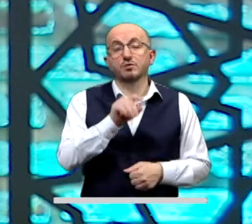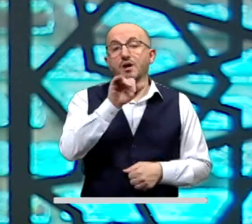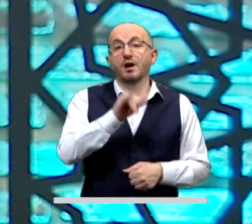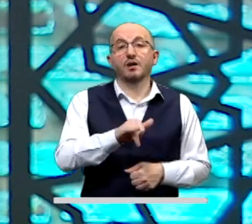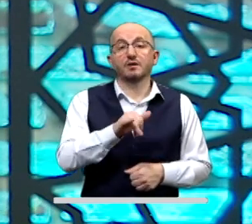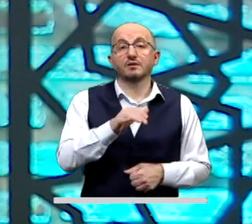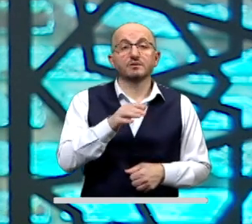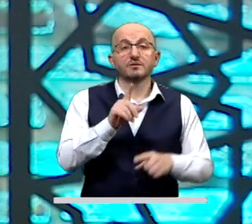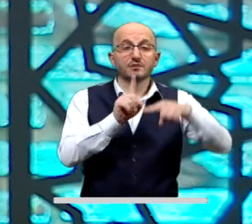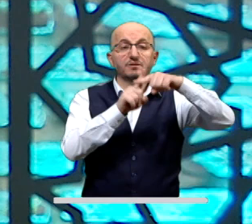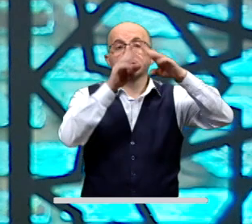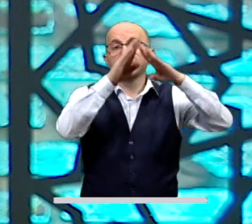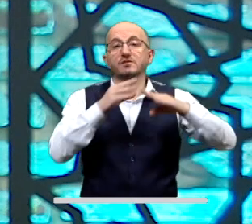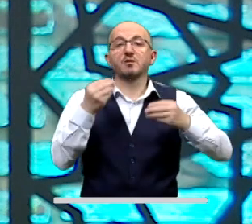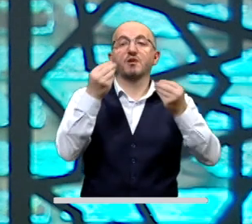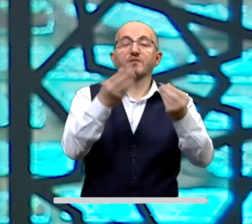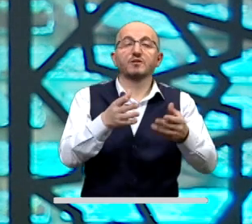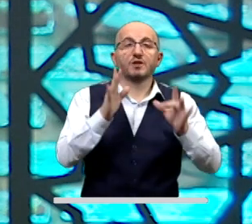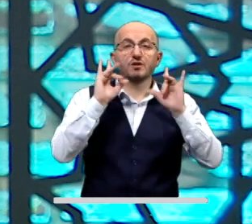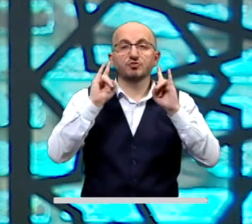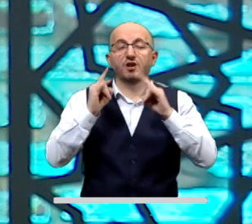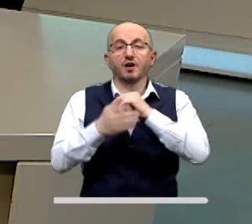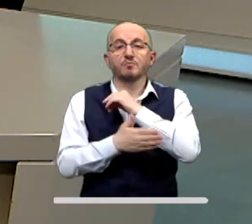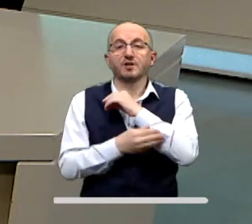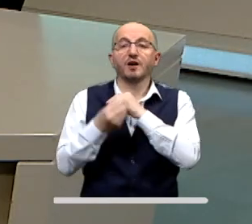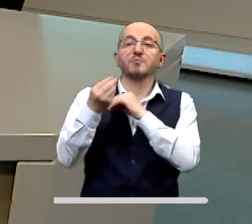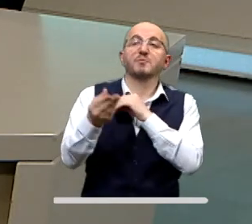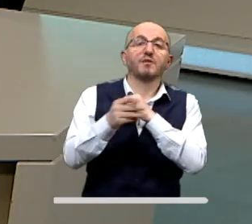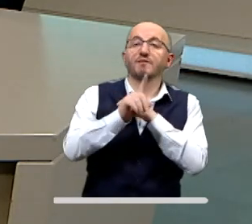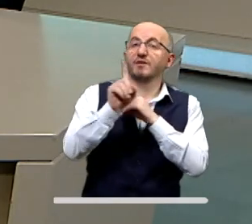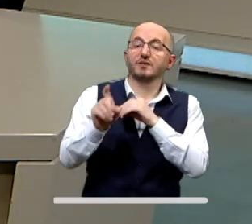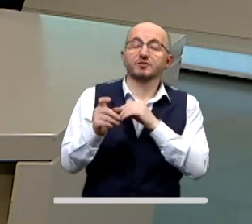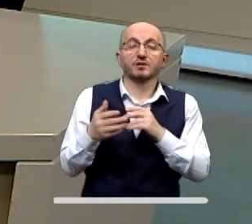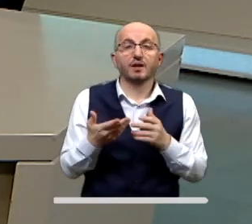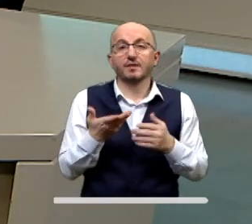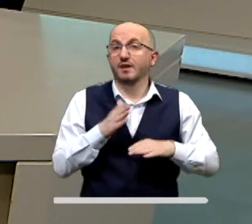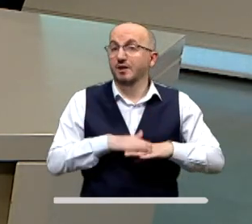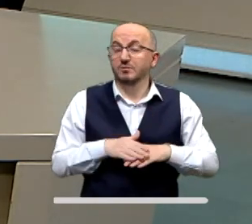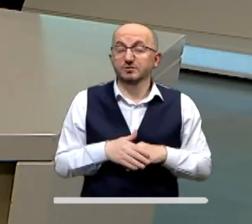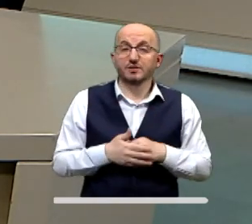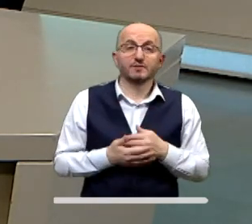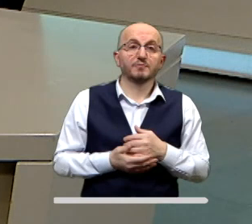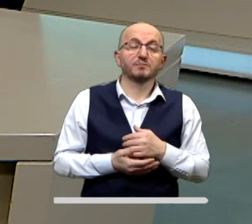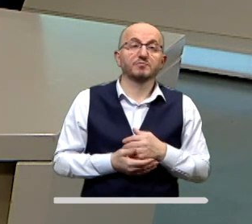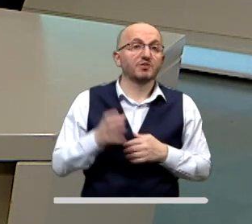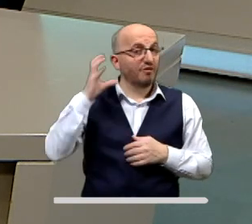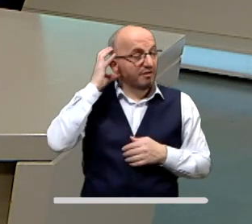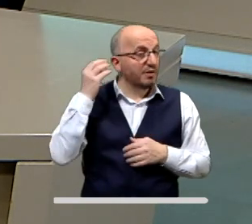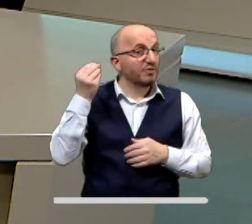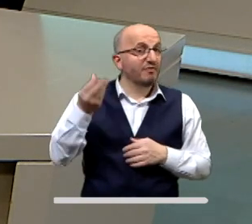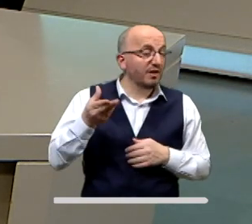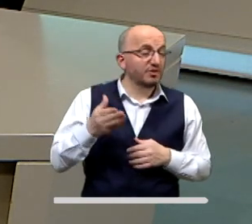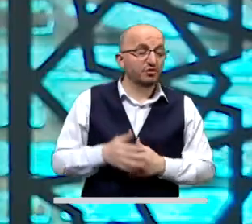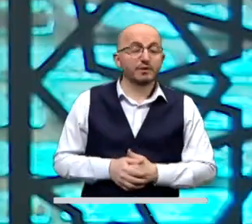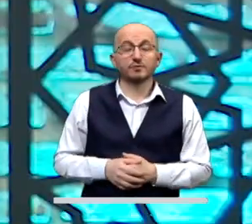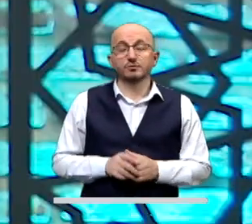kiliseye mi verecek yoksa camiye mi verecek yoksa hayırlı bir Konuşurlar mı verilecek Eyvallah